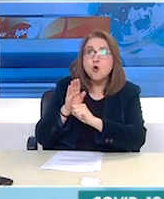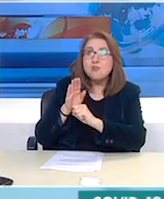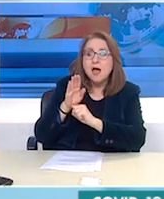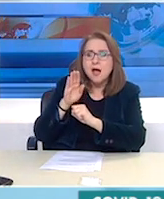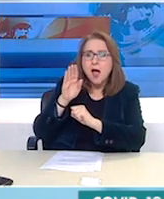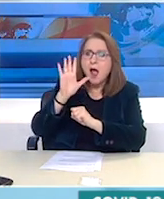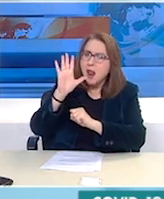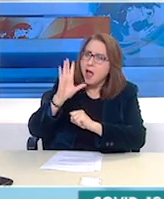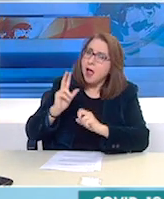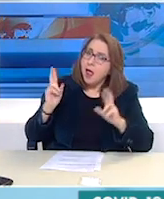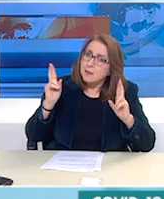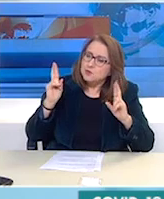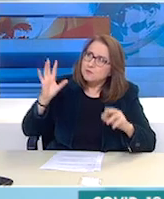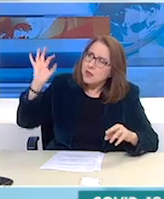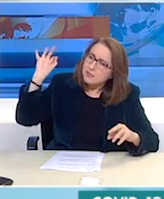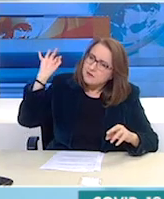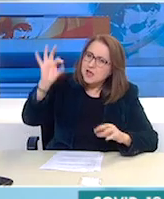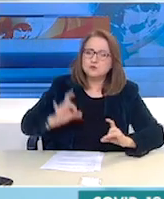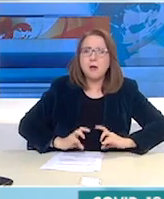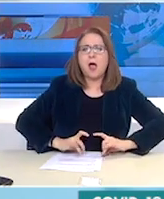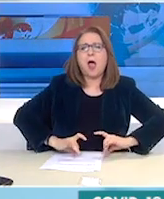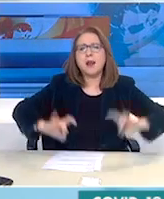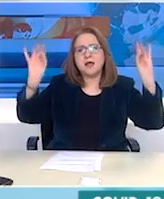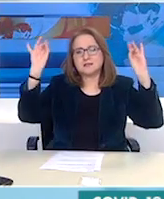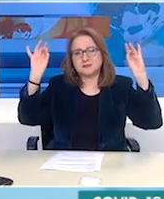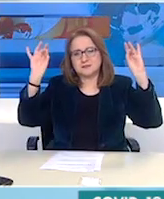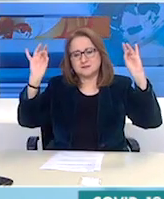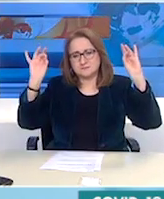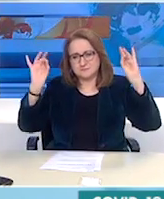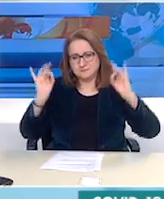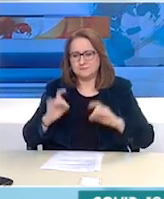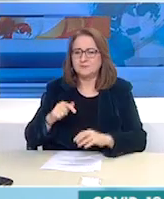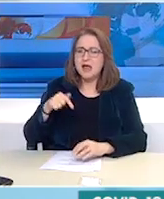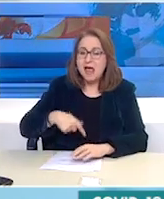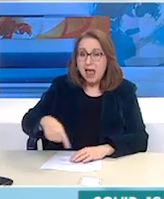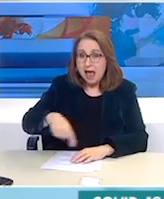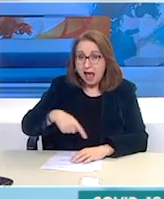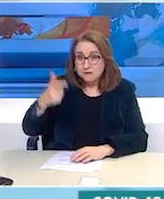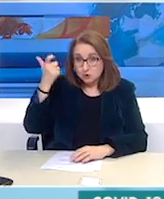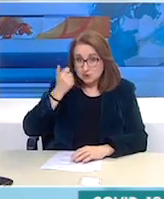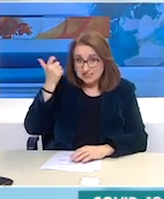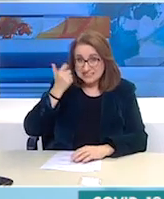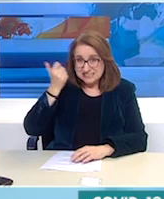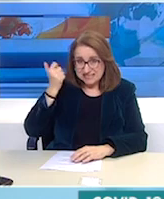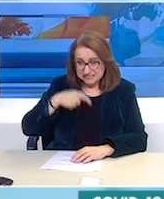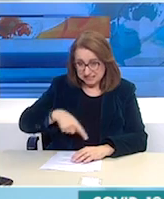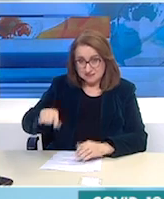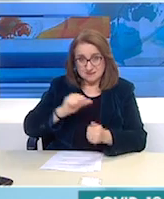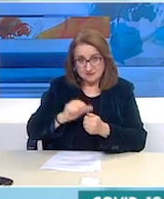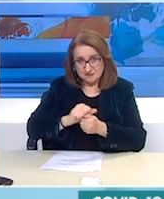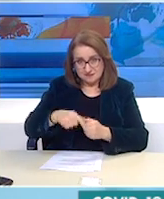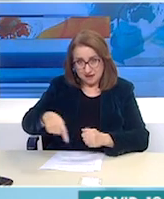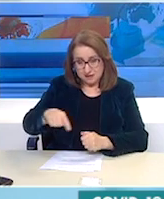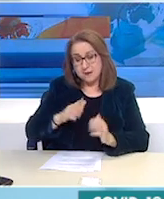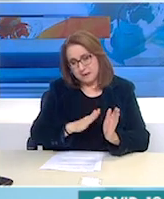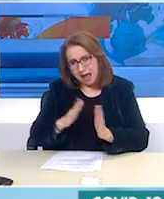ενημερώσω ότι προκειμένου να μην υπάρξει συνωστισμός στις τράπεζες, οι συντάξεις αυτό το μήνα θα καταβληθούν σε διαφορετικές ημερομηνίες. Πιο